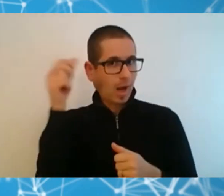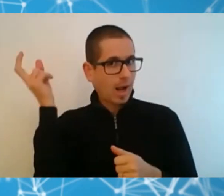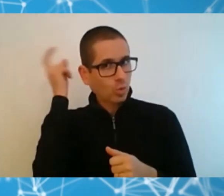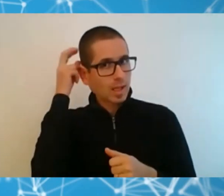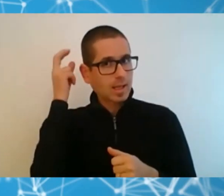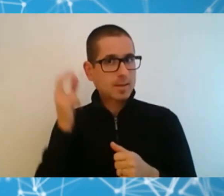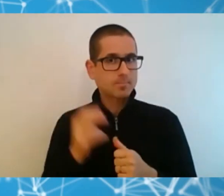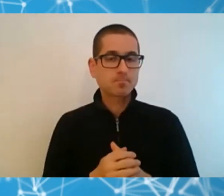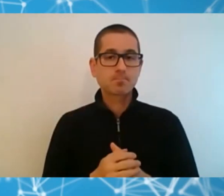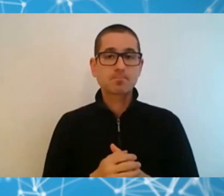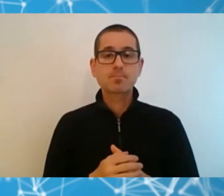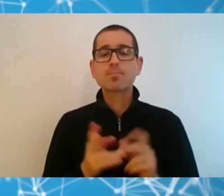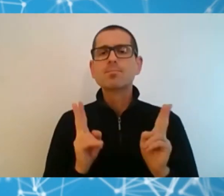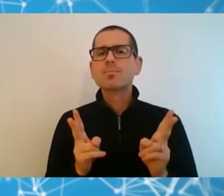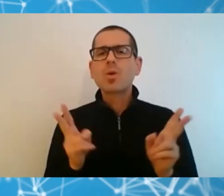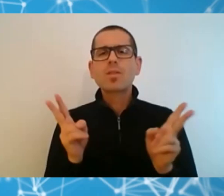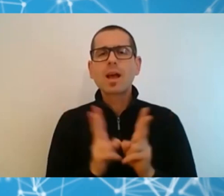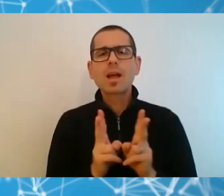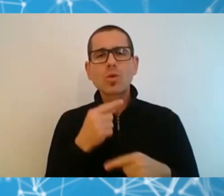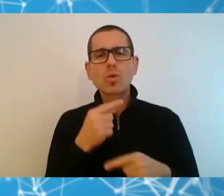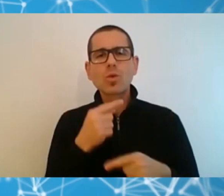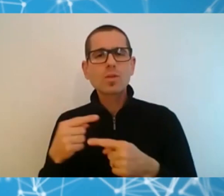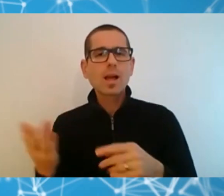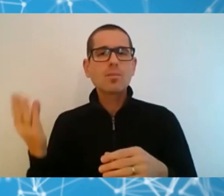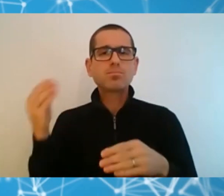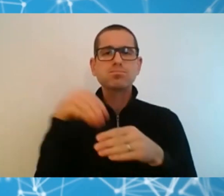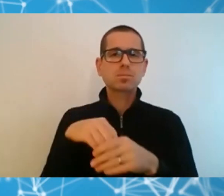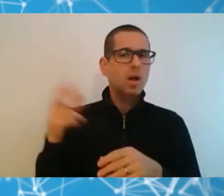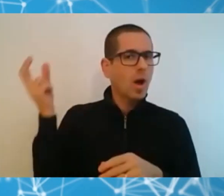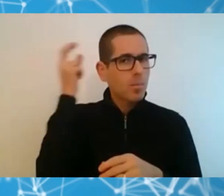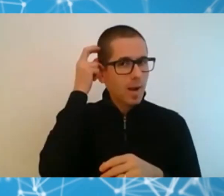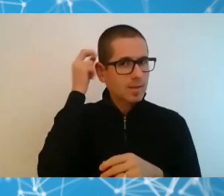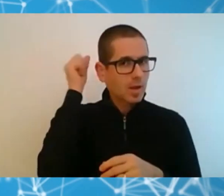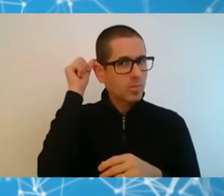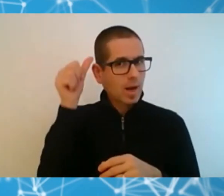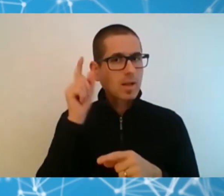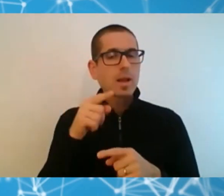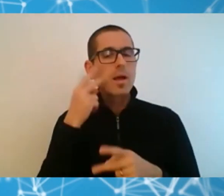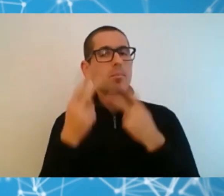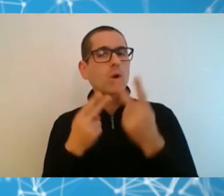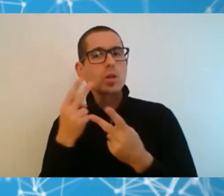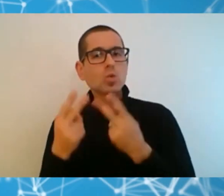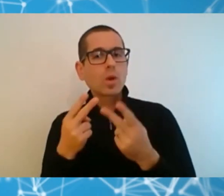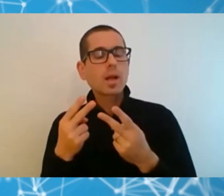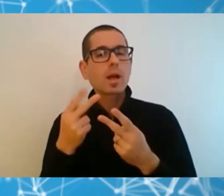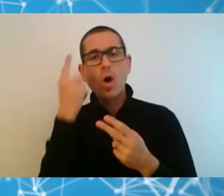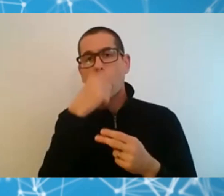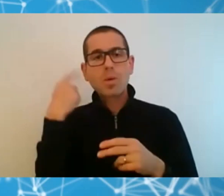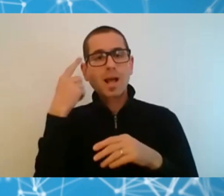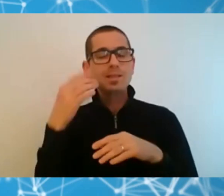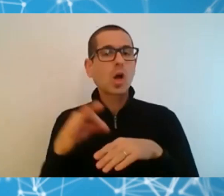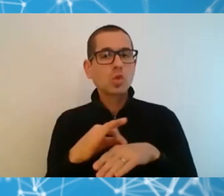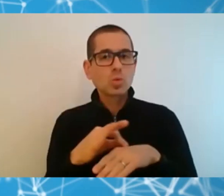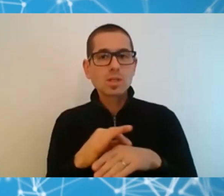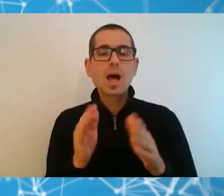na kratko poteka sama vstavitev polžjega vsadka in monitoring obraznega živca? Kakšna so tveganja in